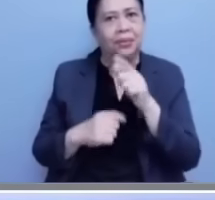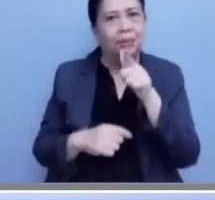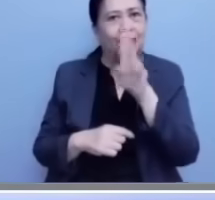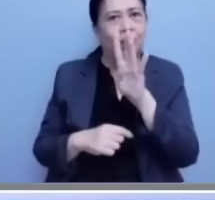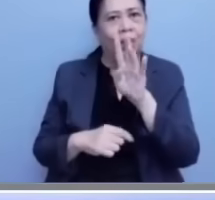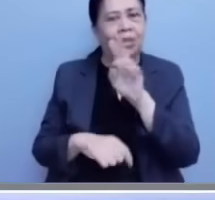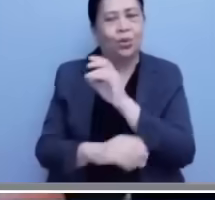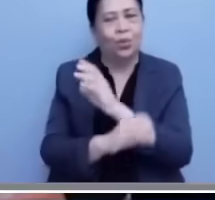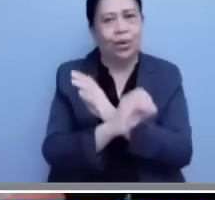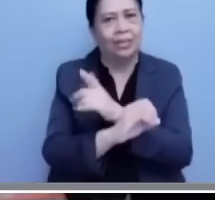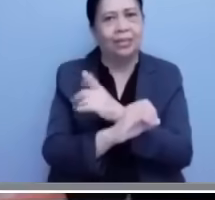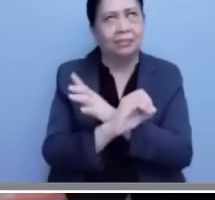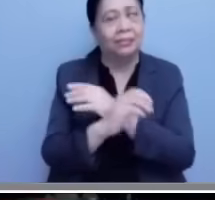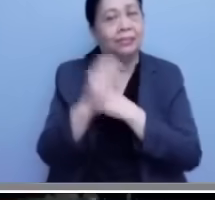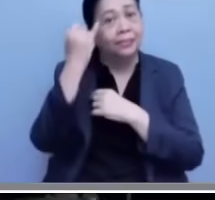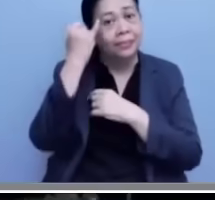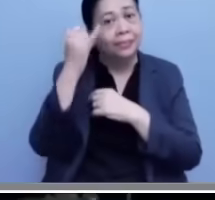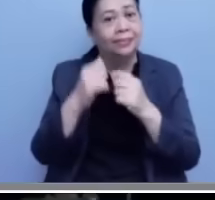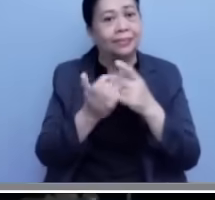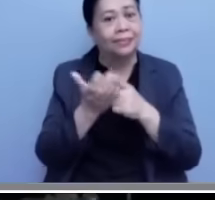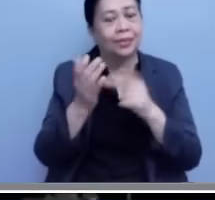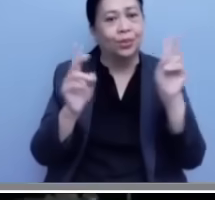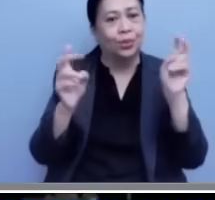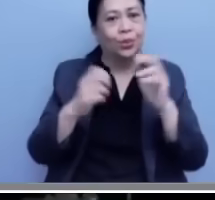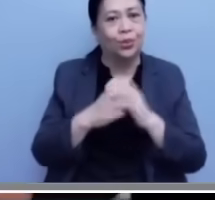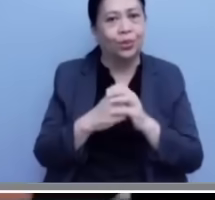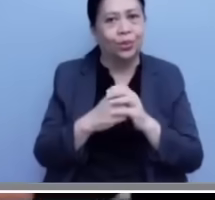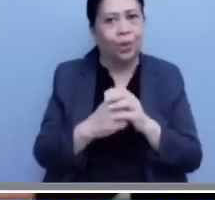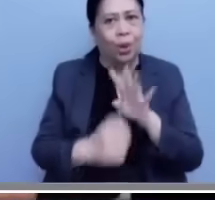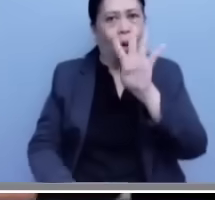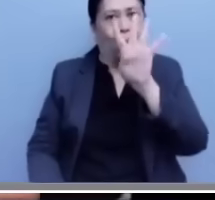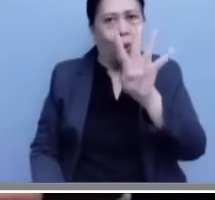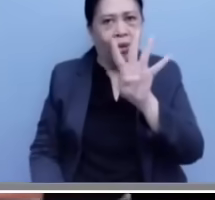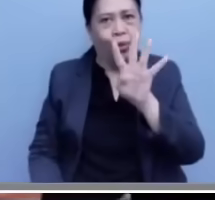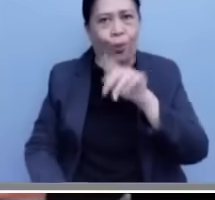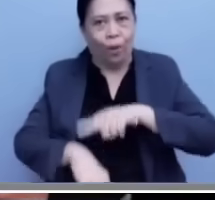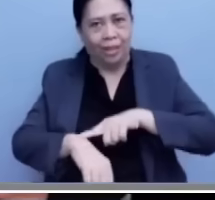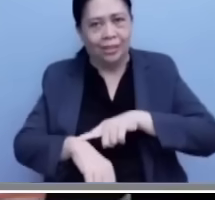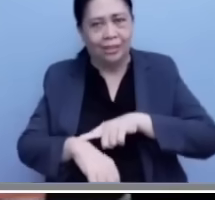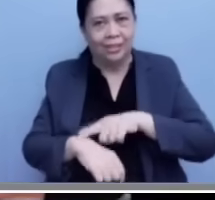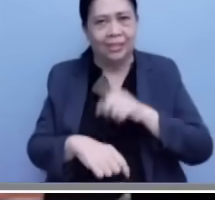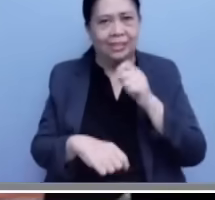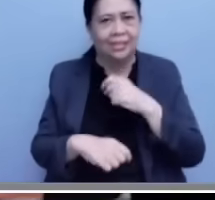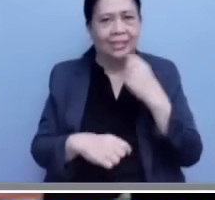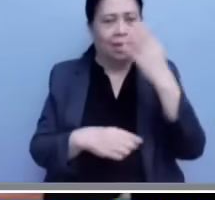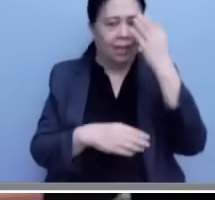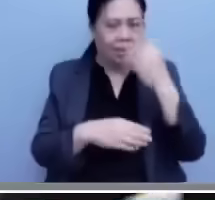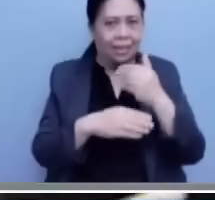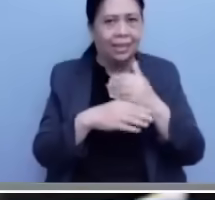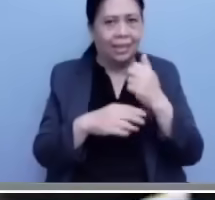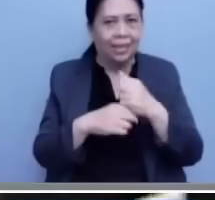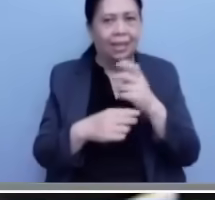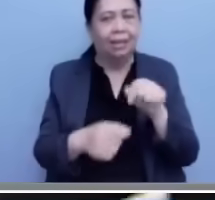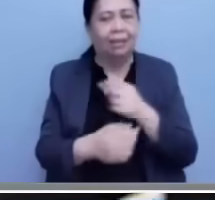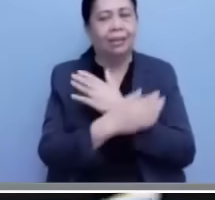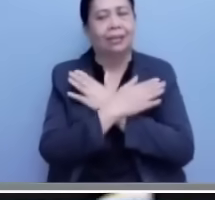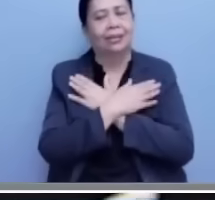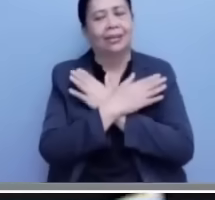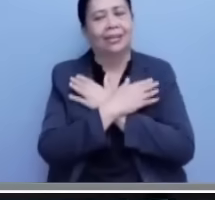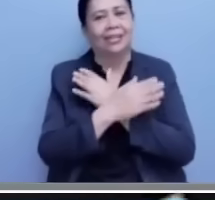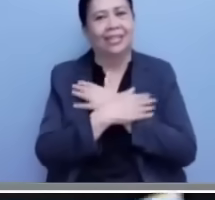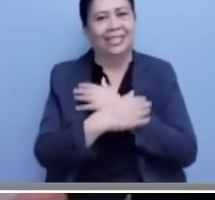oras. So we came up with a segment called 4 oras. Dahil natutulog rin ang tagapagbalita. Para